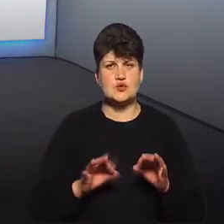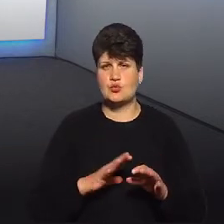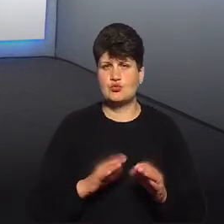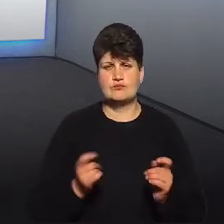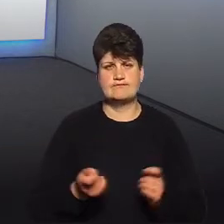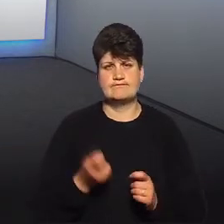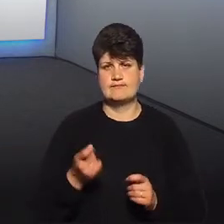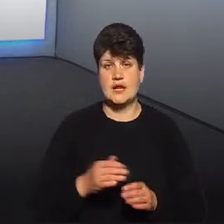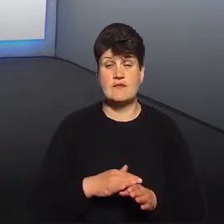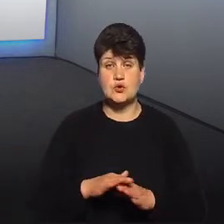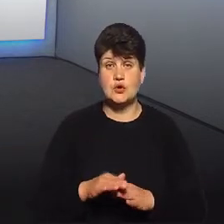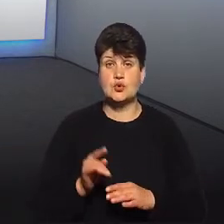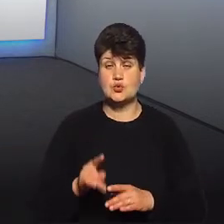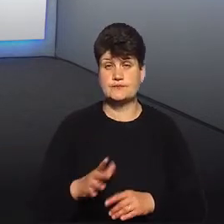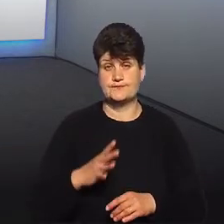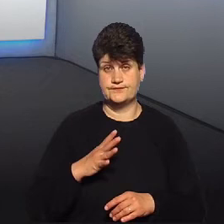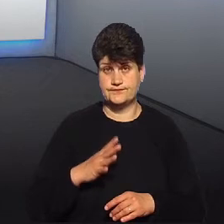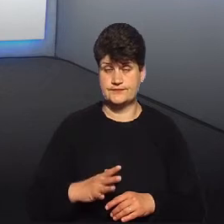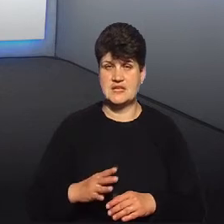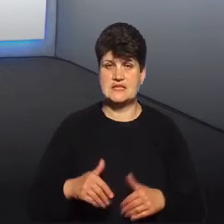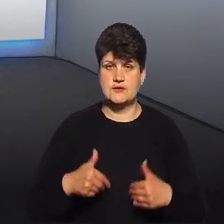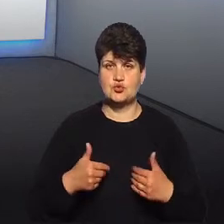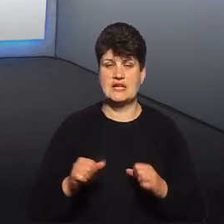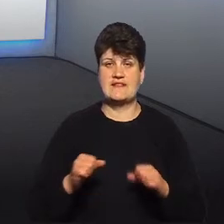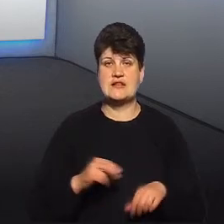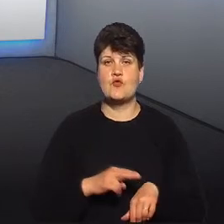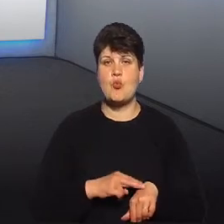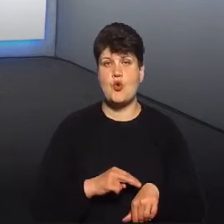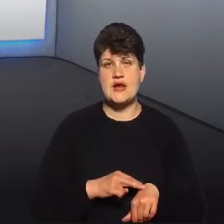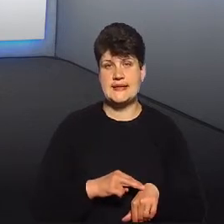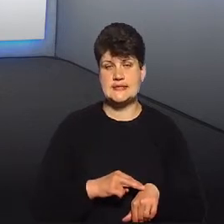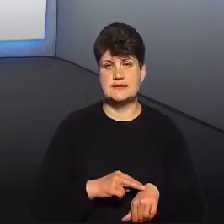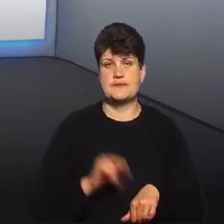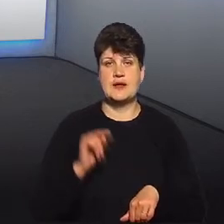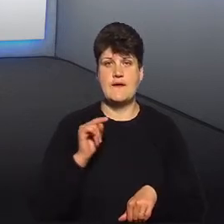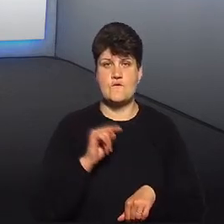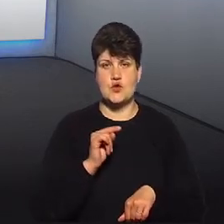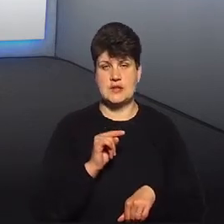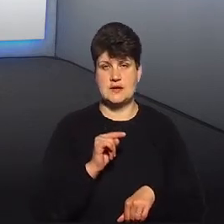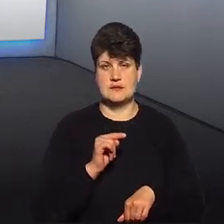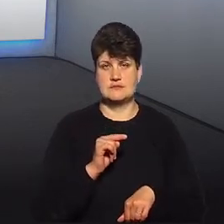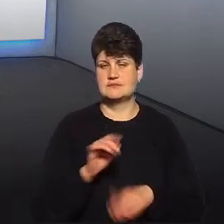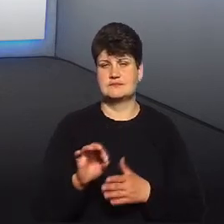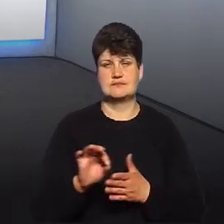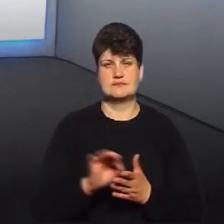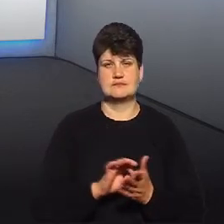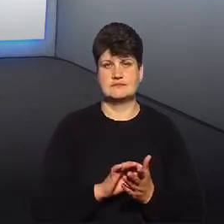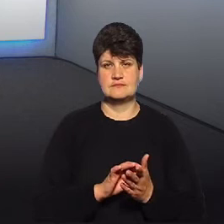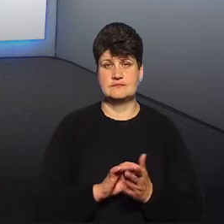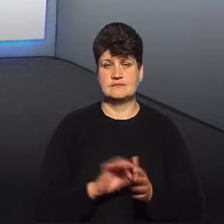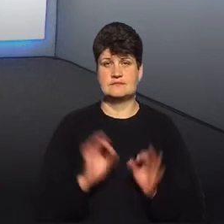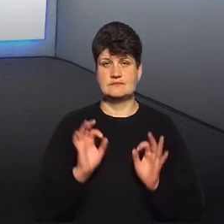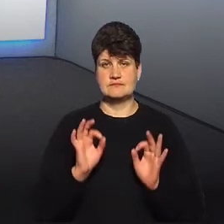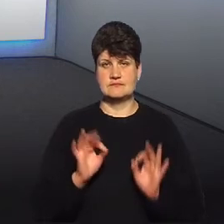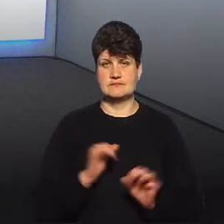тому змушений був звернутися до керівництва поліції, і вони відреагували адекватно, вони в